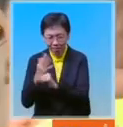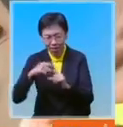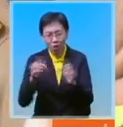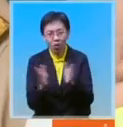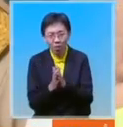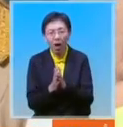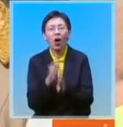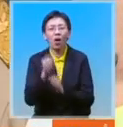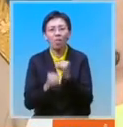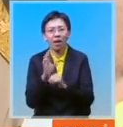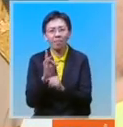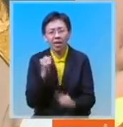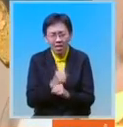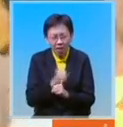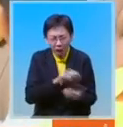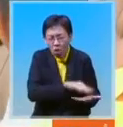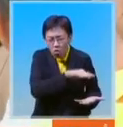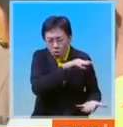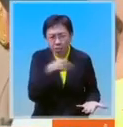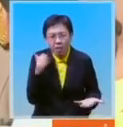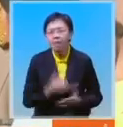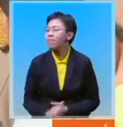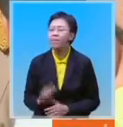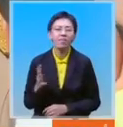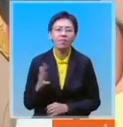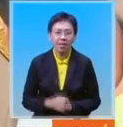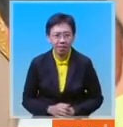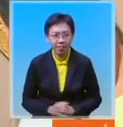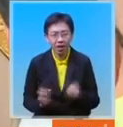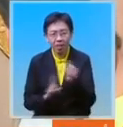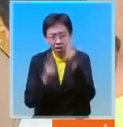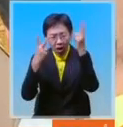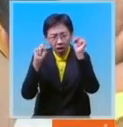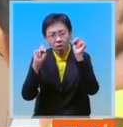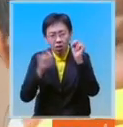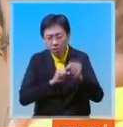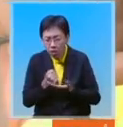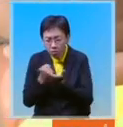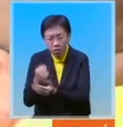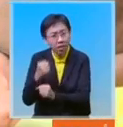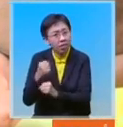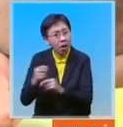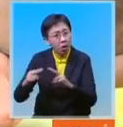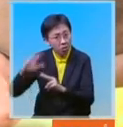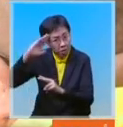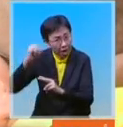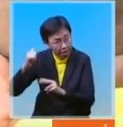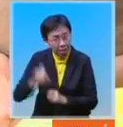ที่ยังค้างๆแล้วก็ ไม่มีไม่มี รองนายกฝ่ายความม ั่ นคงก็ไม่สามารถไปช่วยงานต่อได้ใช่ไหมครับครับ